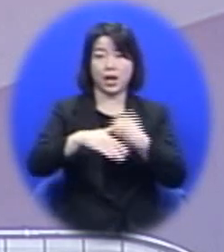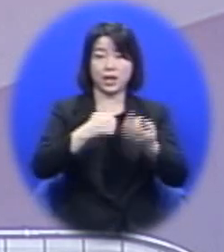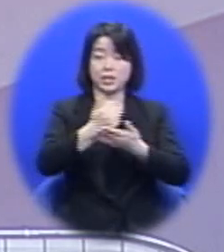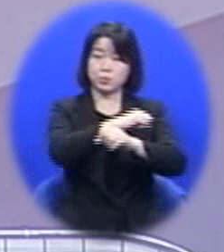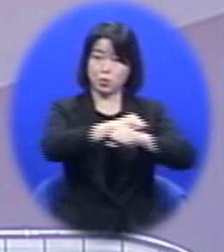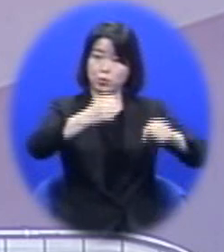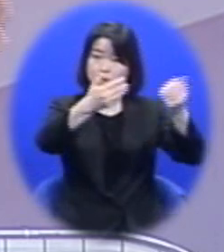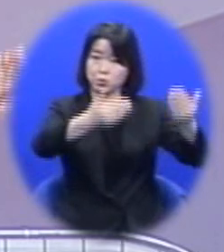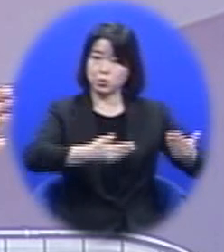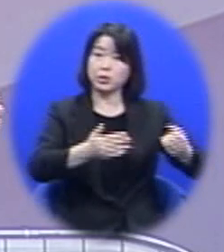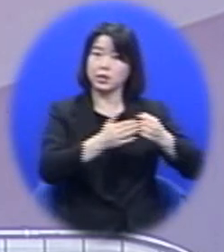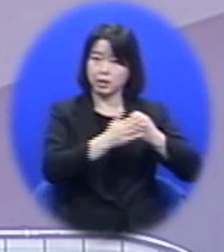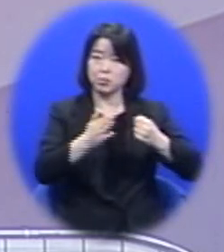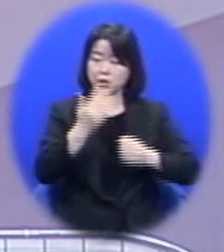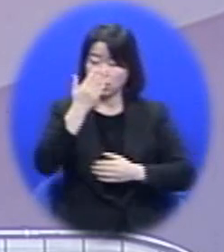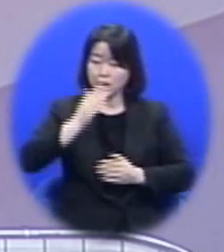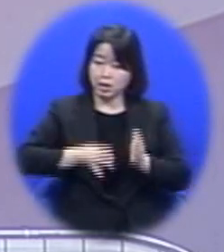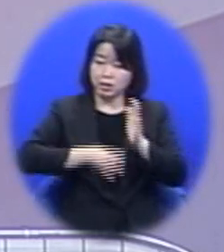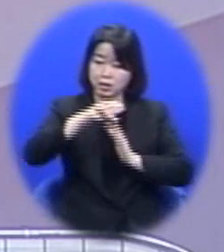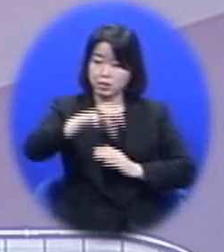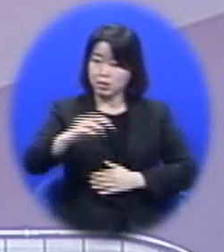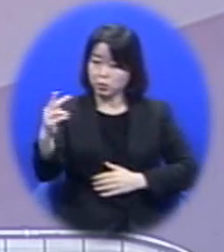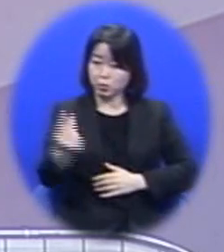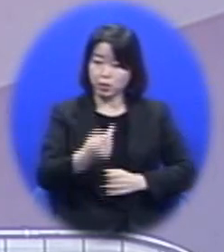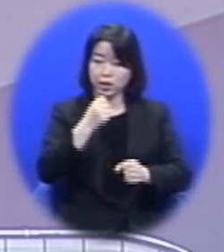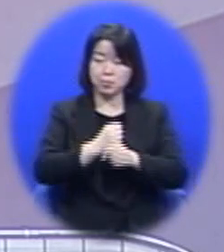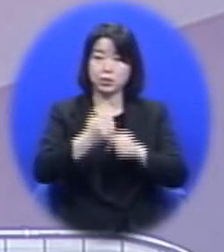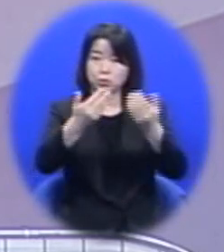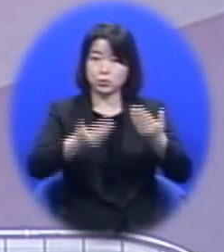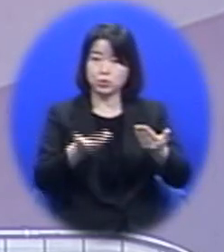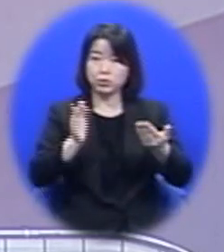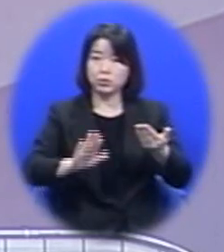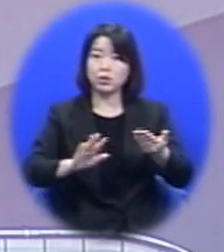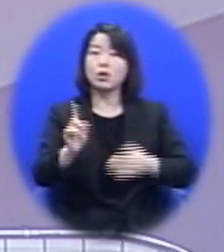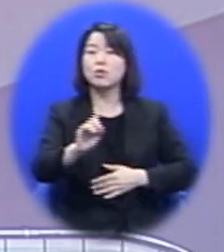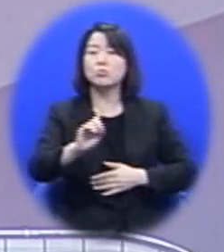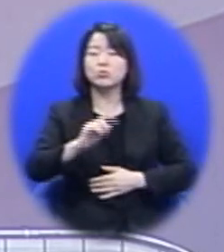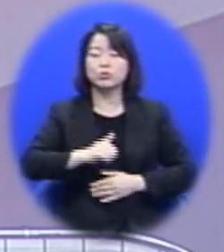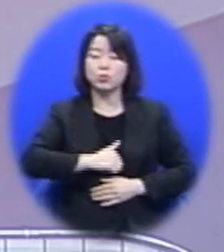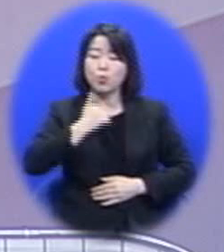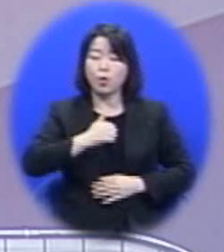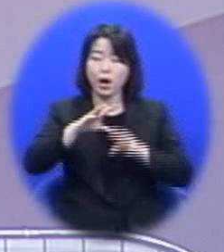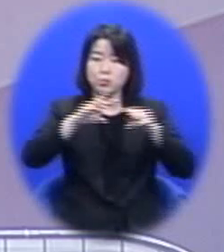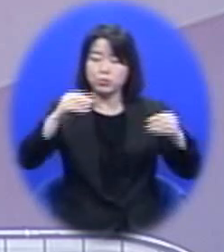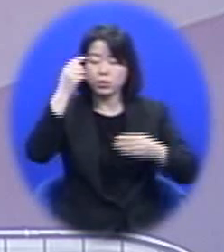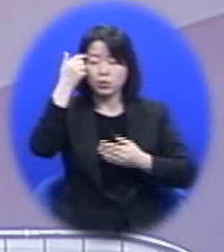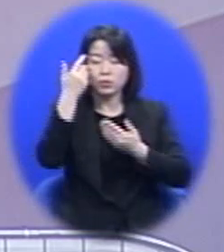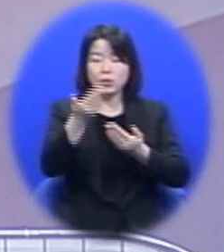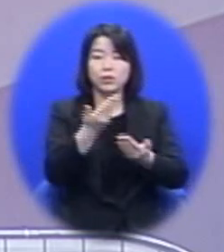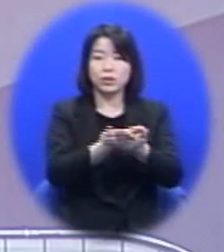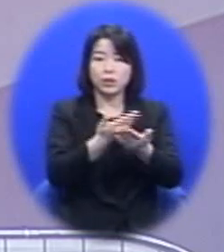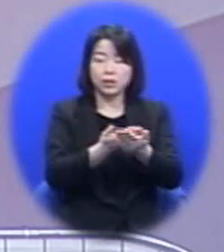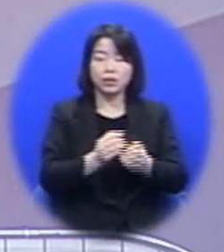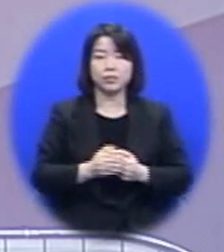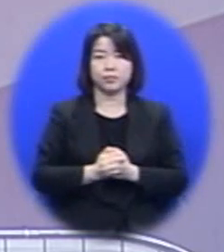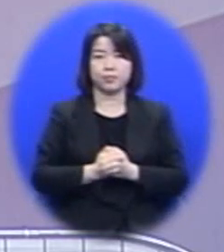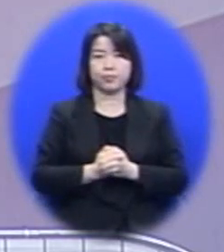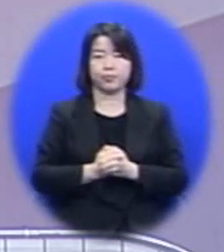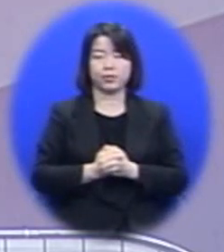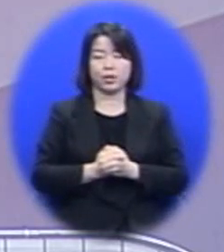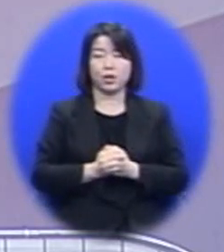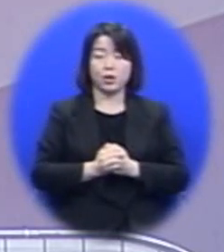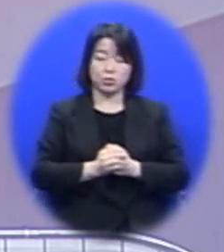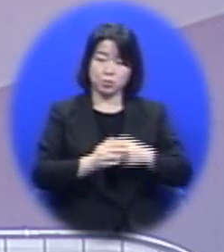용서하셔서 예루살렘으로 돌아오게 하셨는데 진노를 풀어 달라는. 7절에 가서는 아예 다시